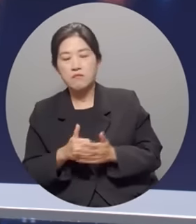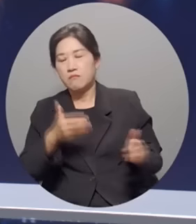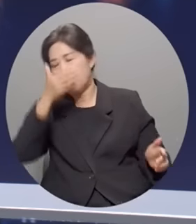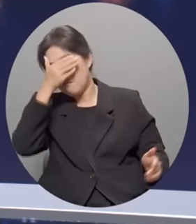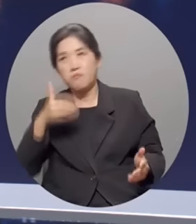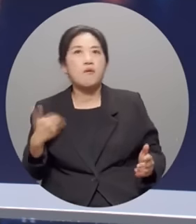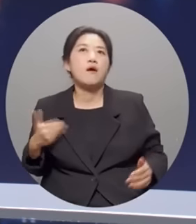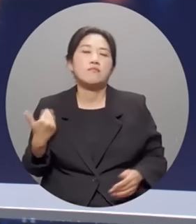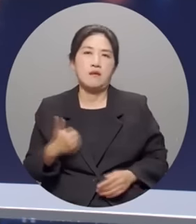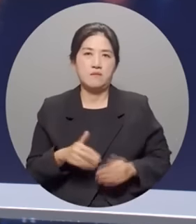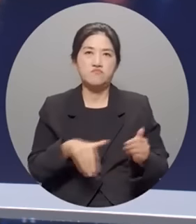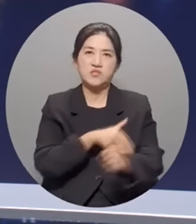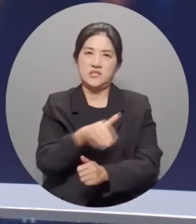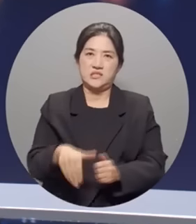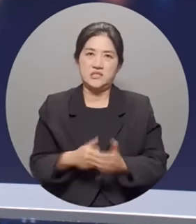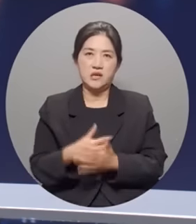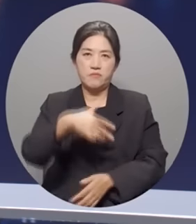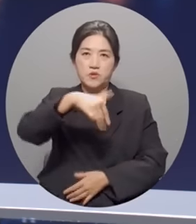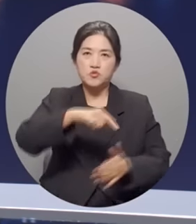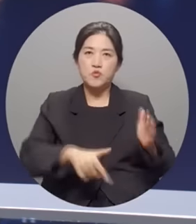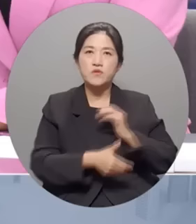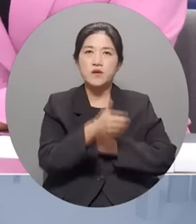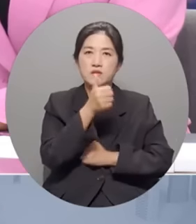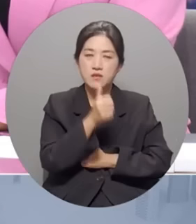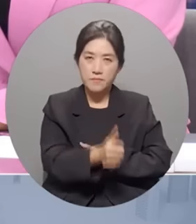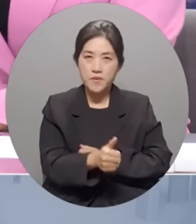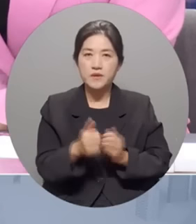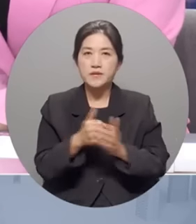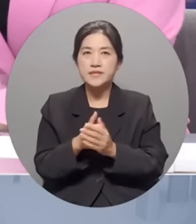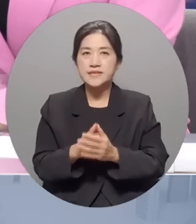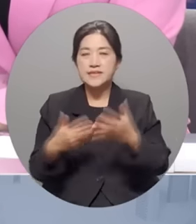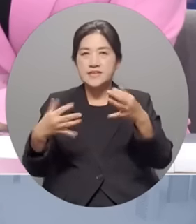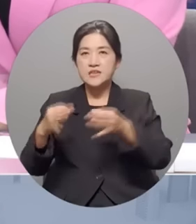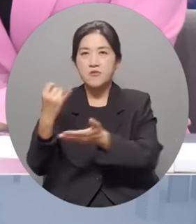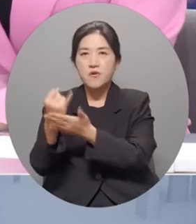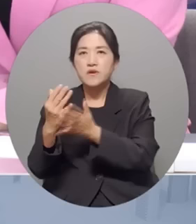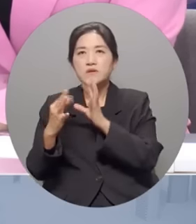몰랐던 분위기입니다 추 원내 대표는 당내